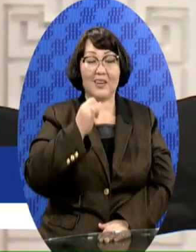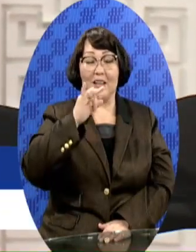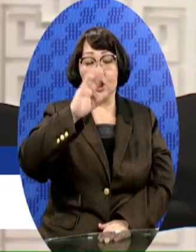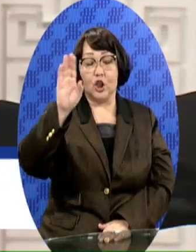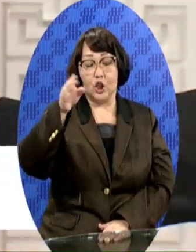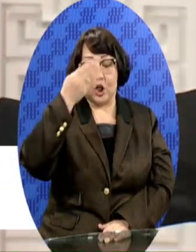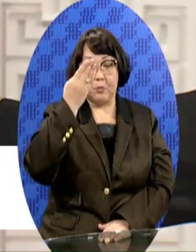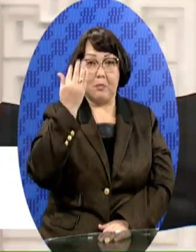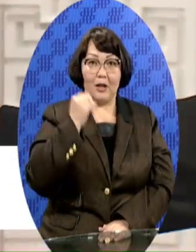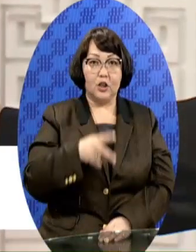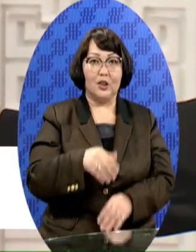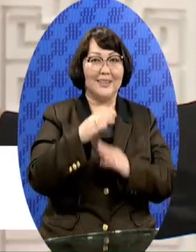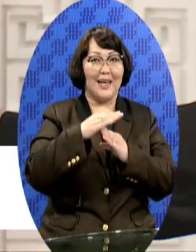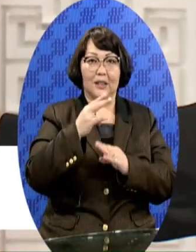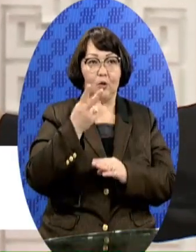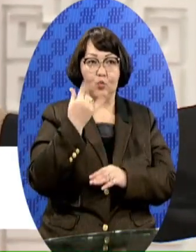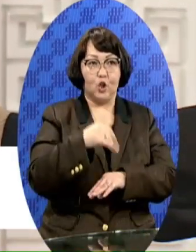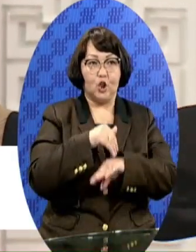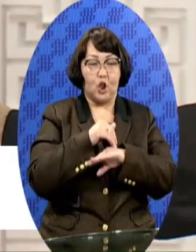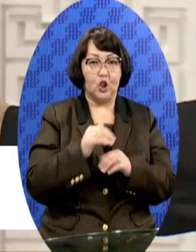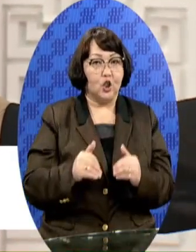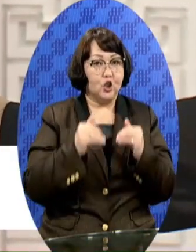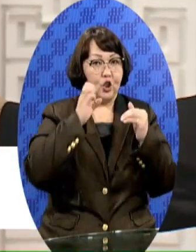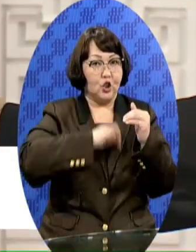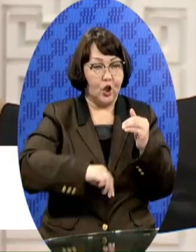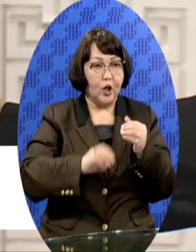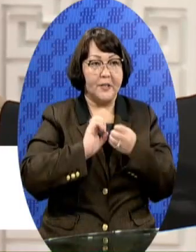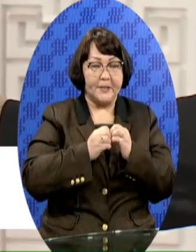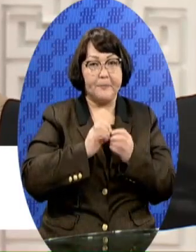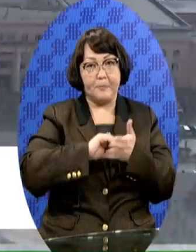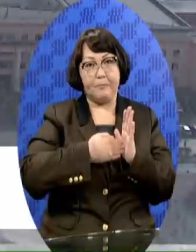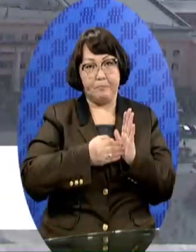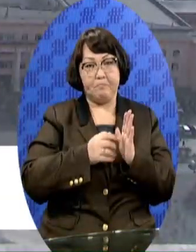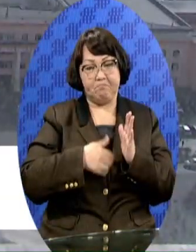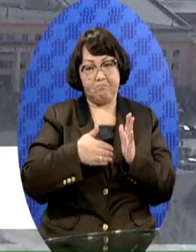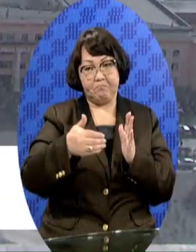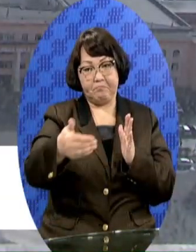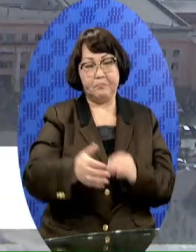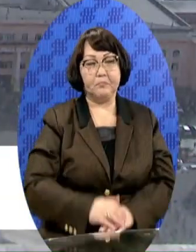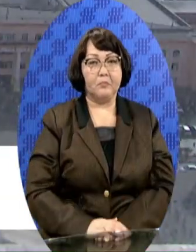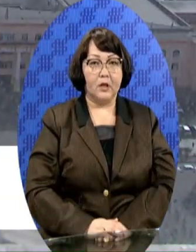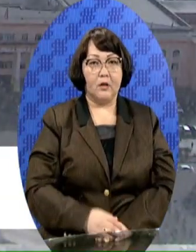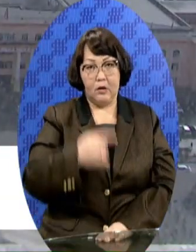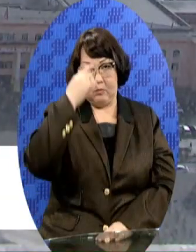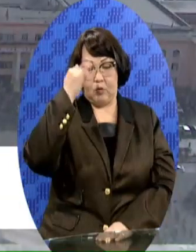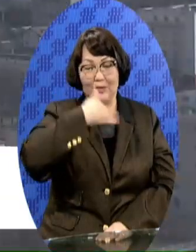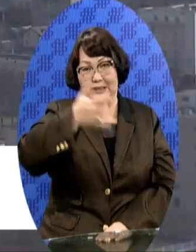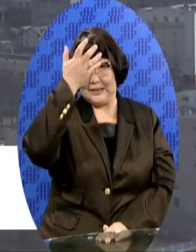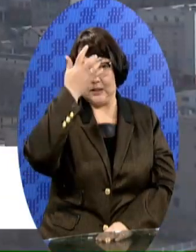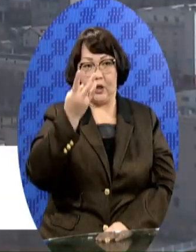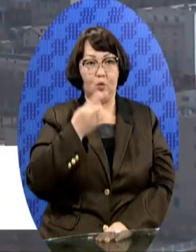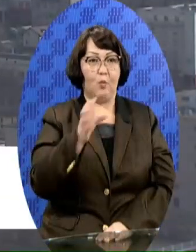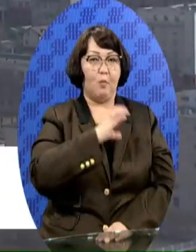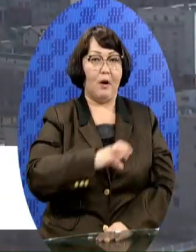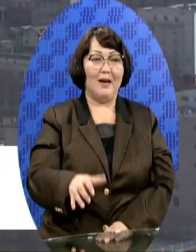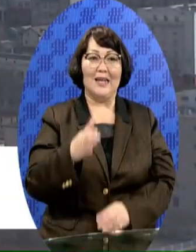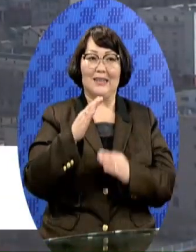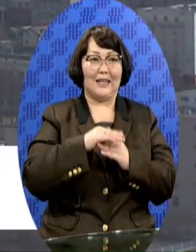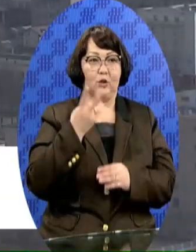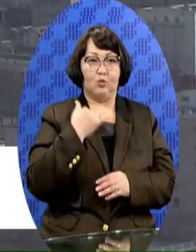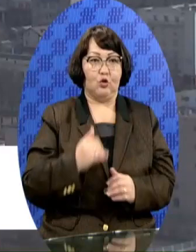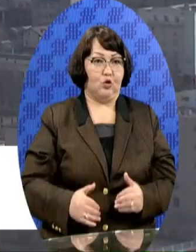тогтвортой хөгжлийн зорилгоо чиглэгдэх ажлуудыг шатаараатайгаар хийхээр төлөвлөж байна. Монгол Улсын засгийн газраас нэгц үндэсний байгууллага тогтвортой хөгжлийн